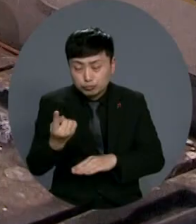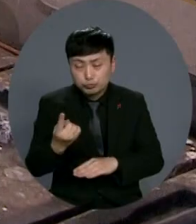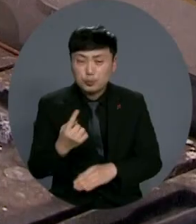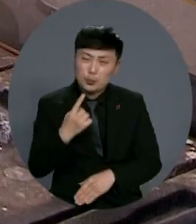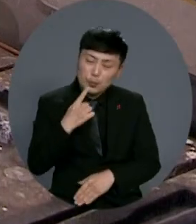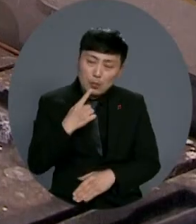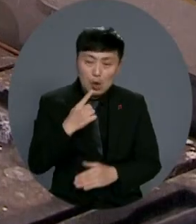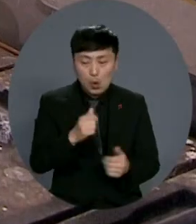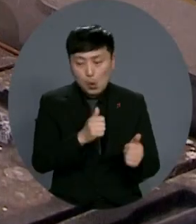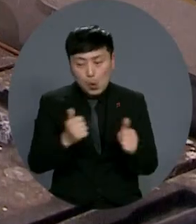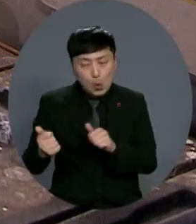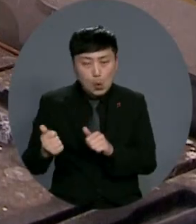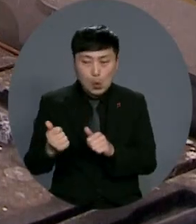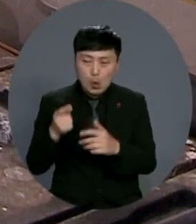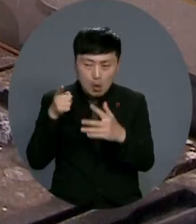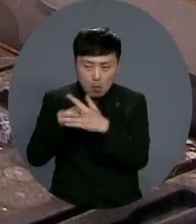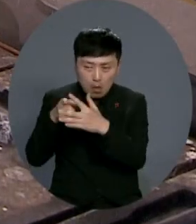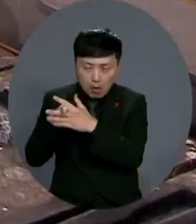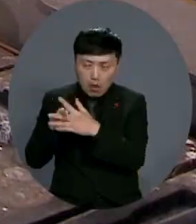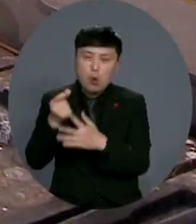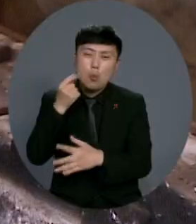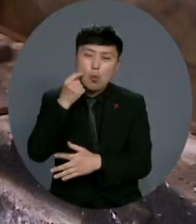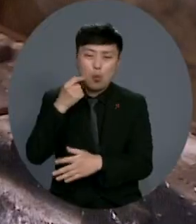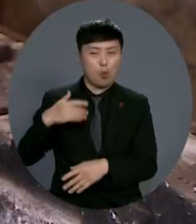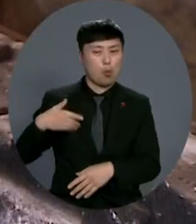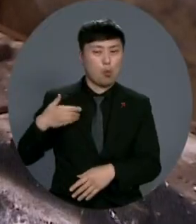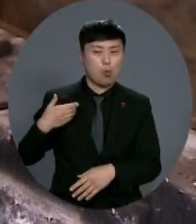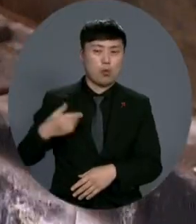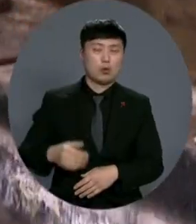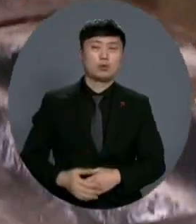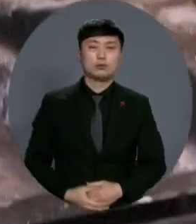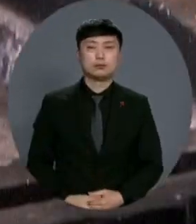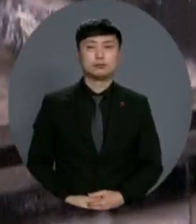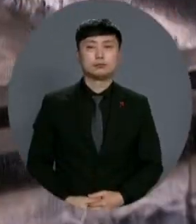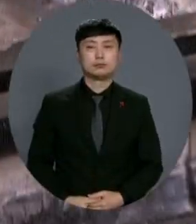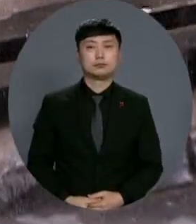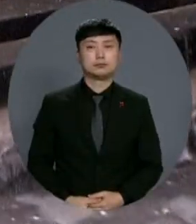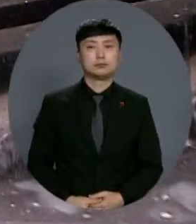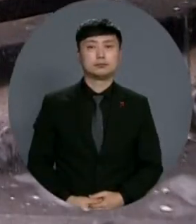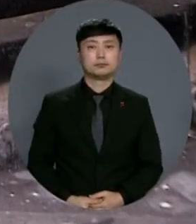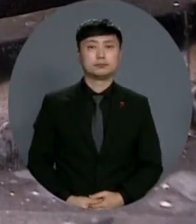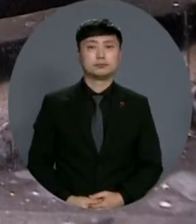중독 사고는 따로 더 파악된 게 없다고 밝혔습니다. MBC 뉴스 김서연입니다.